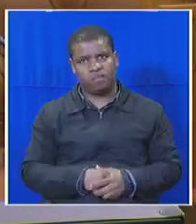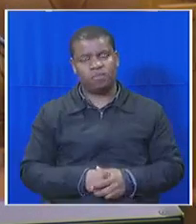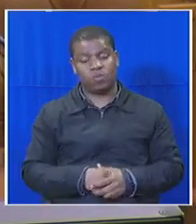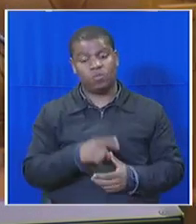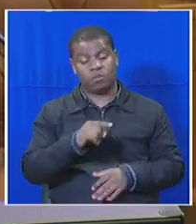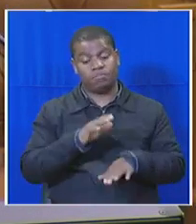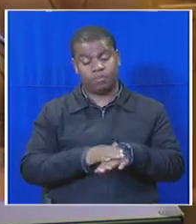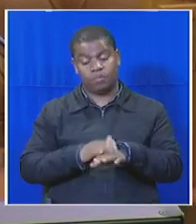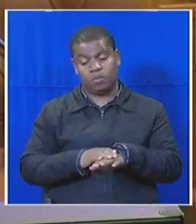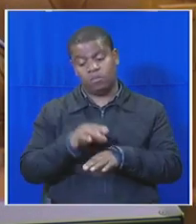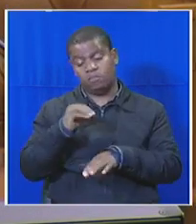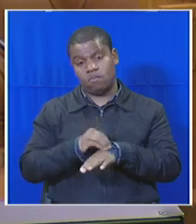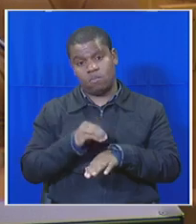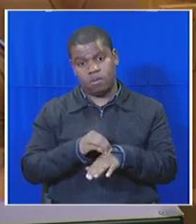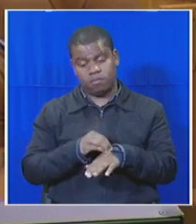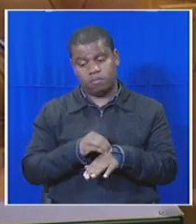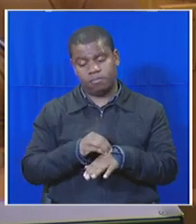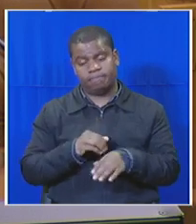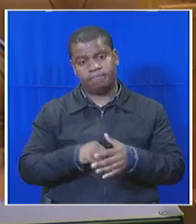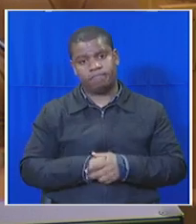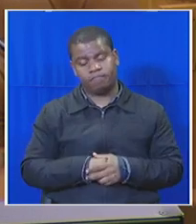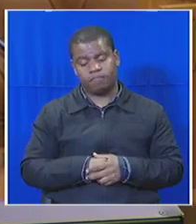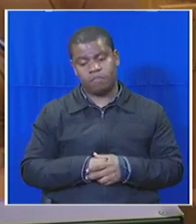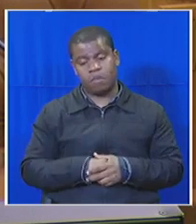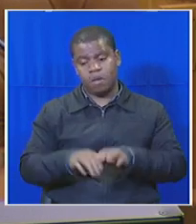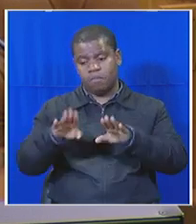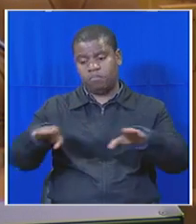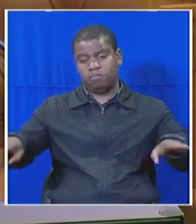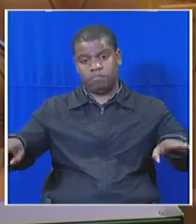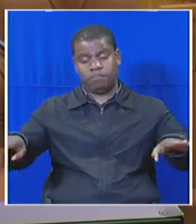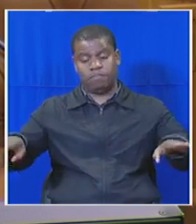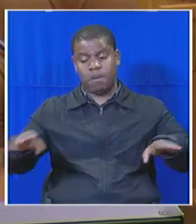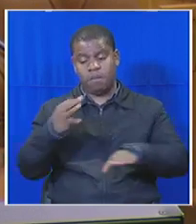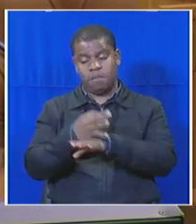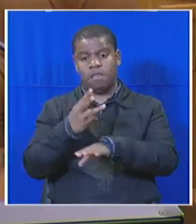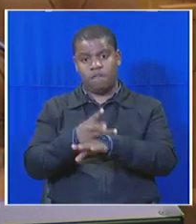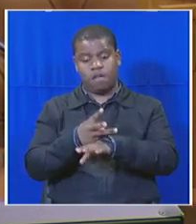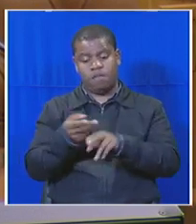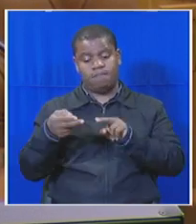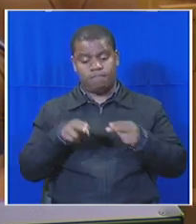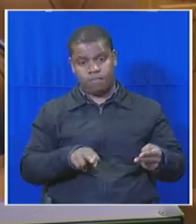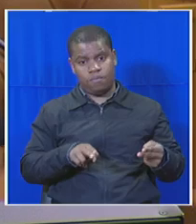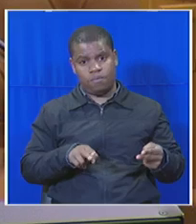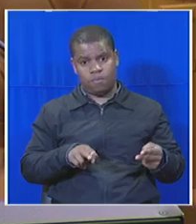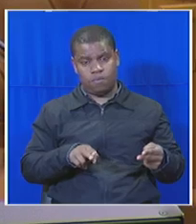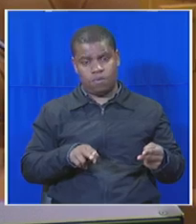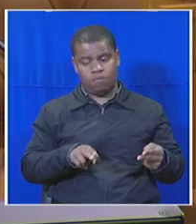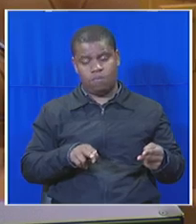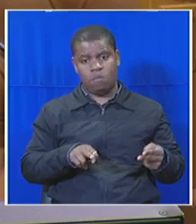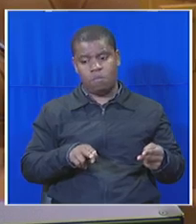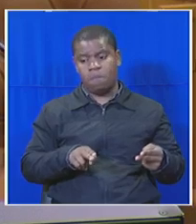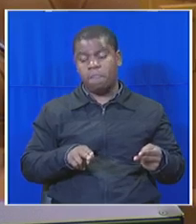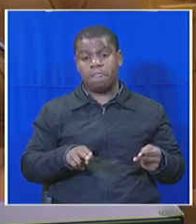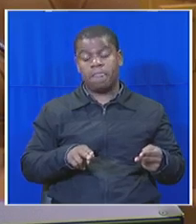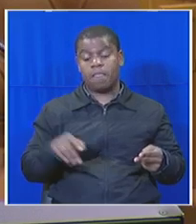abazinkedama abathi bashiywe ngabazali bashiywe eligcineni lezihlobo nezalamane. Iphinde iqaphele